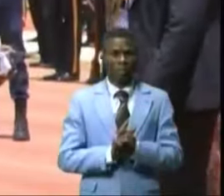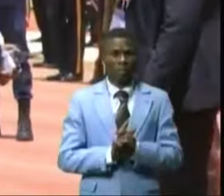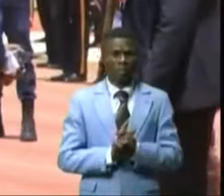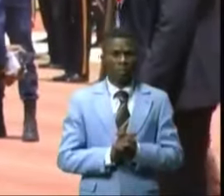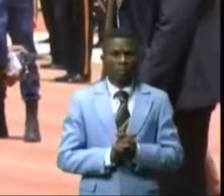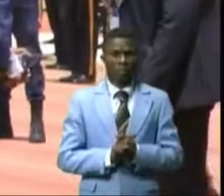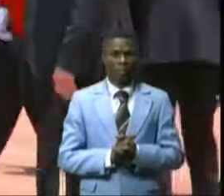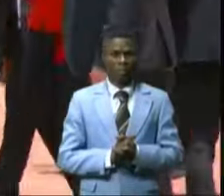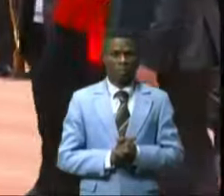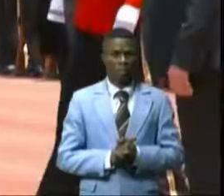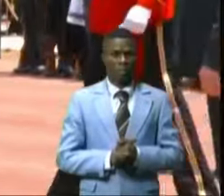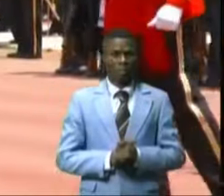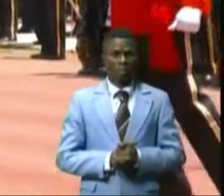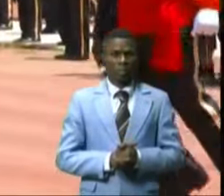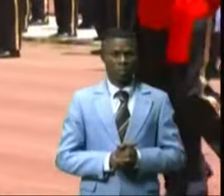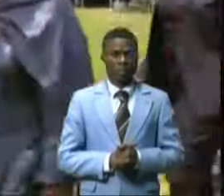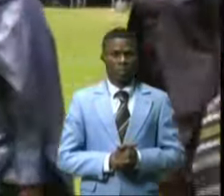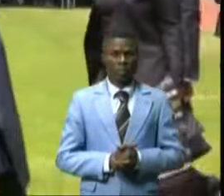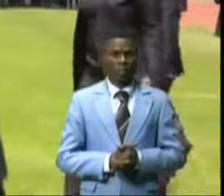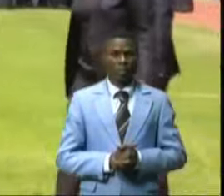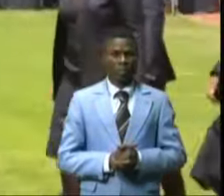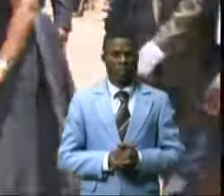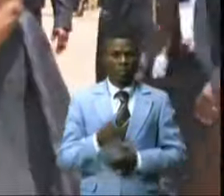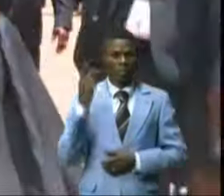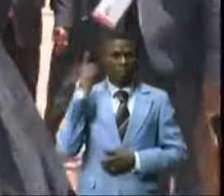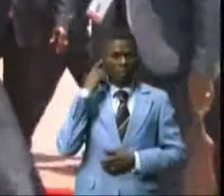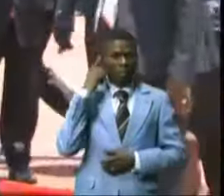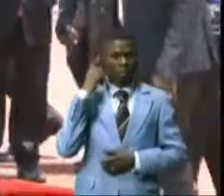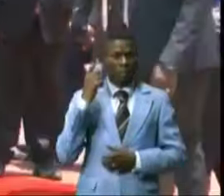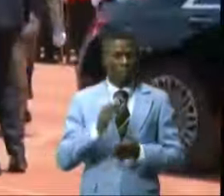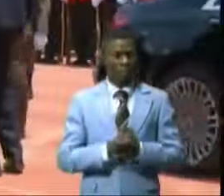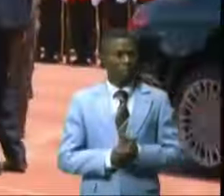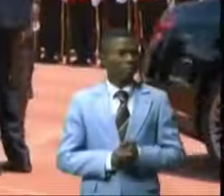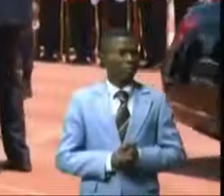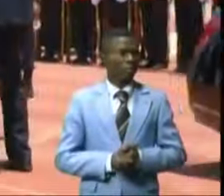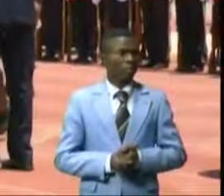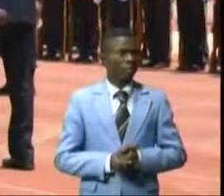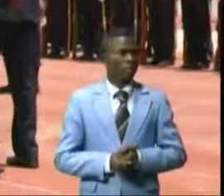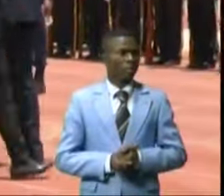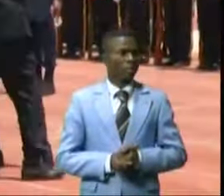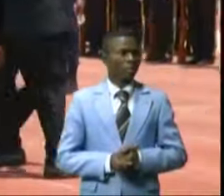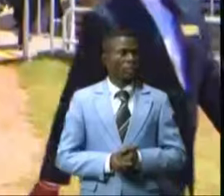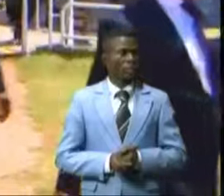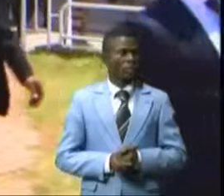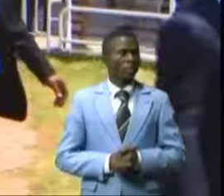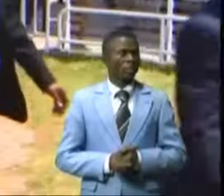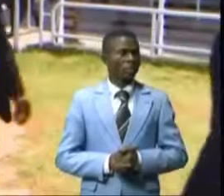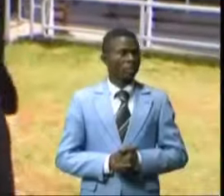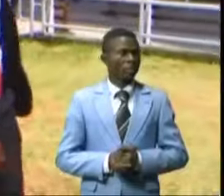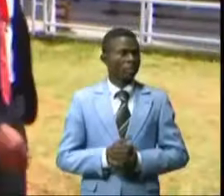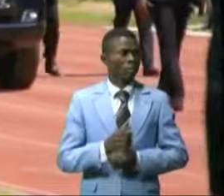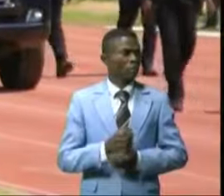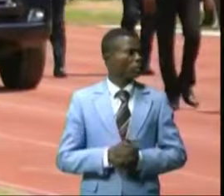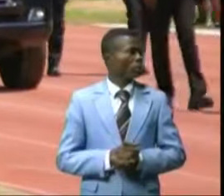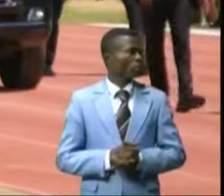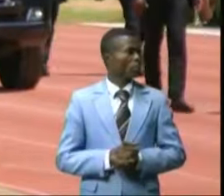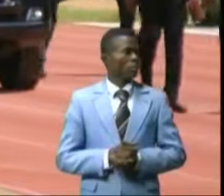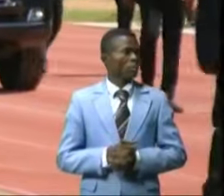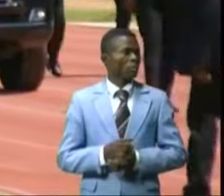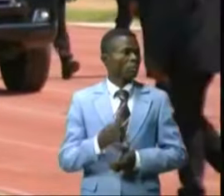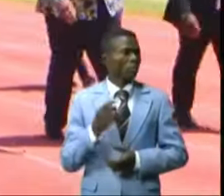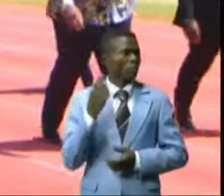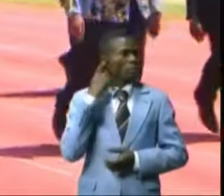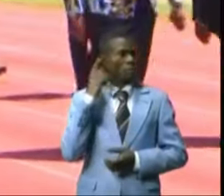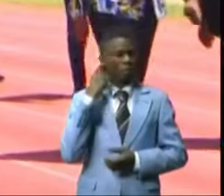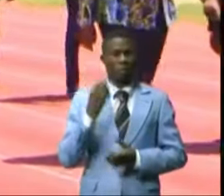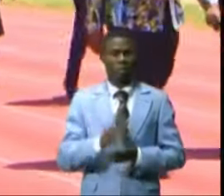gouvernement honoraires et en fonction, venus de divers horizons, le président Félix-Antoine Tshisekedi a tenu à rendre un